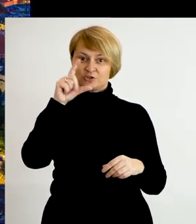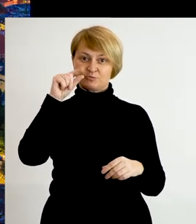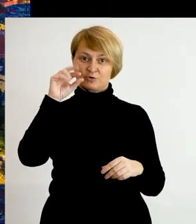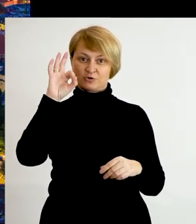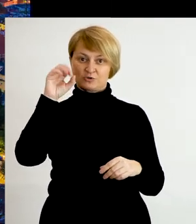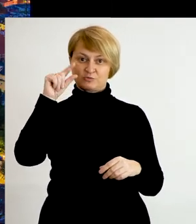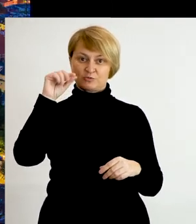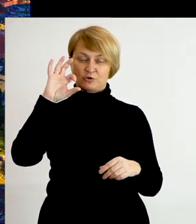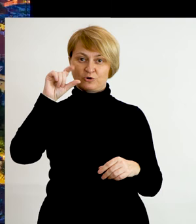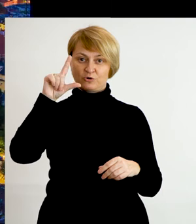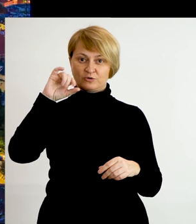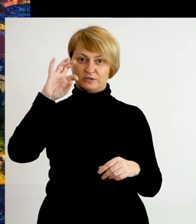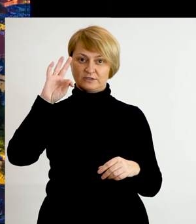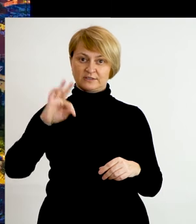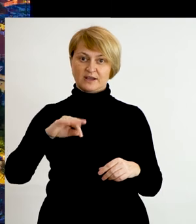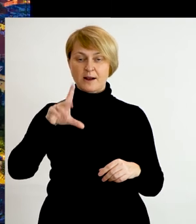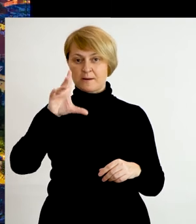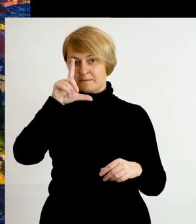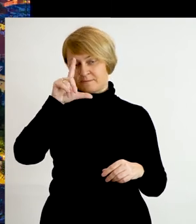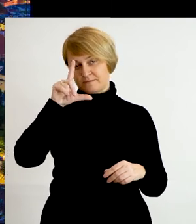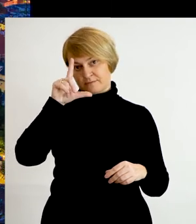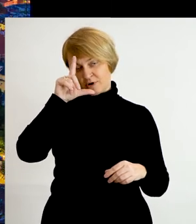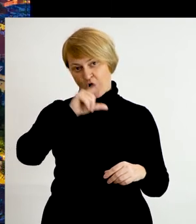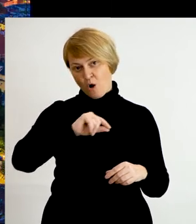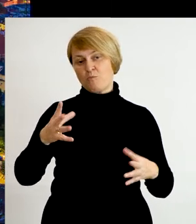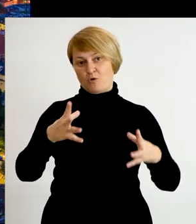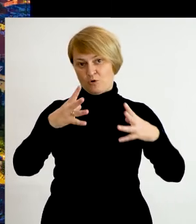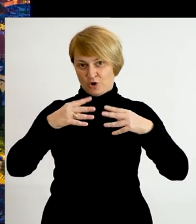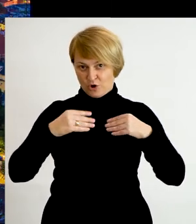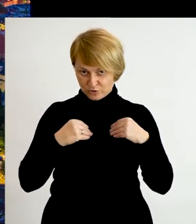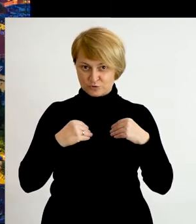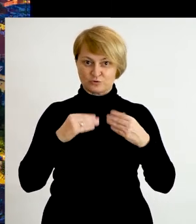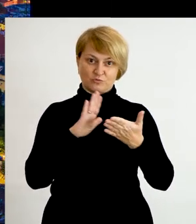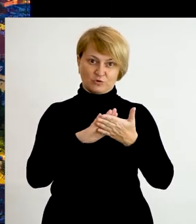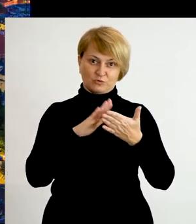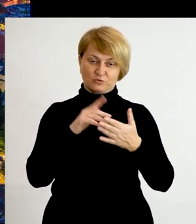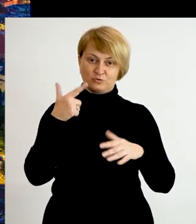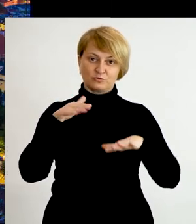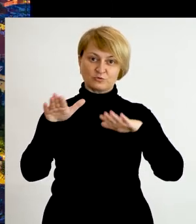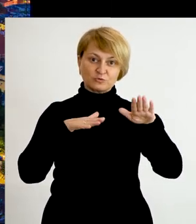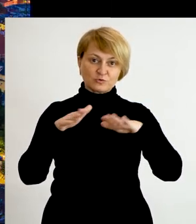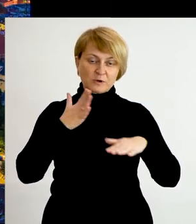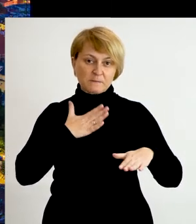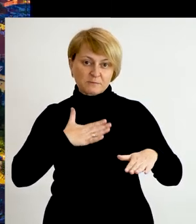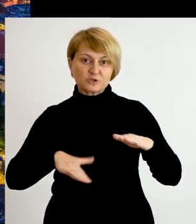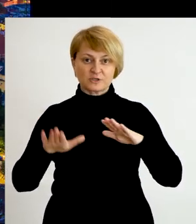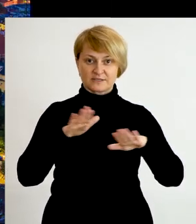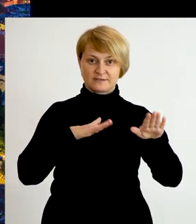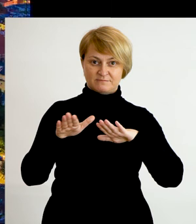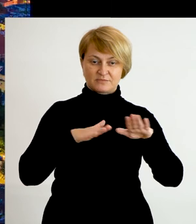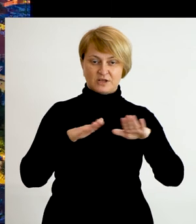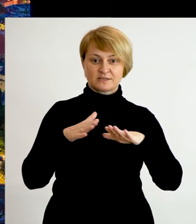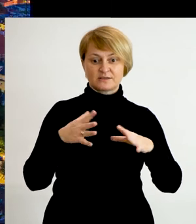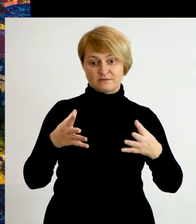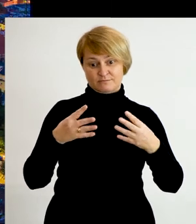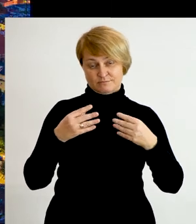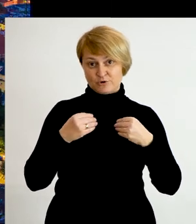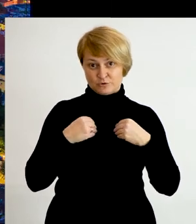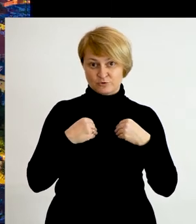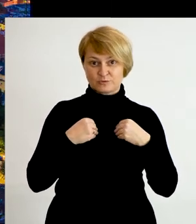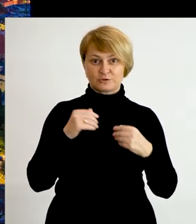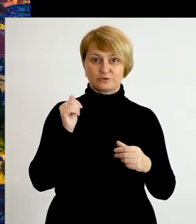miejskie, najwyższe w historii miasto Opole otrzymało. Podkreślono właśnie wtedy, przyznając nam tę nagrodę, to,